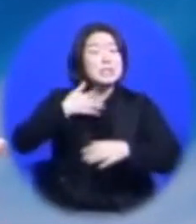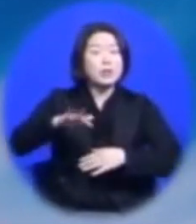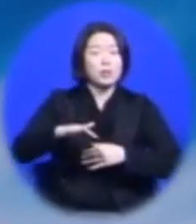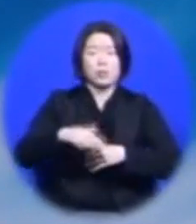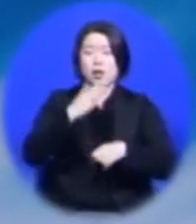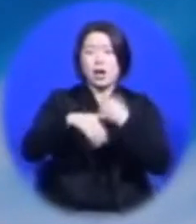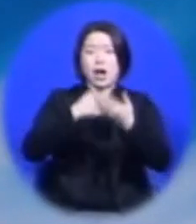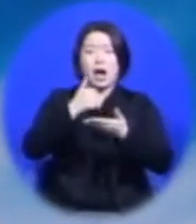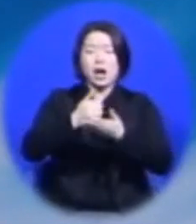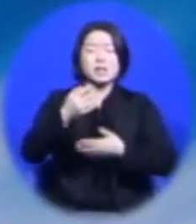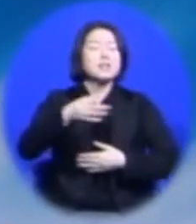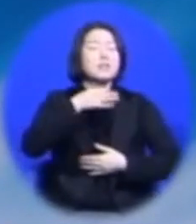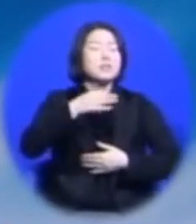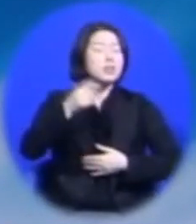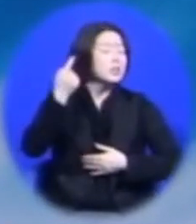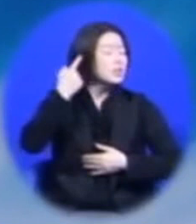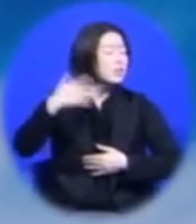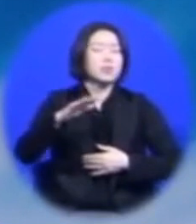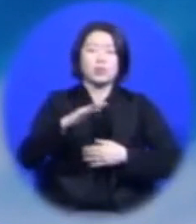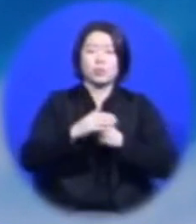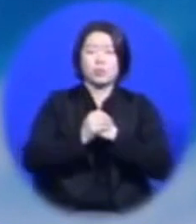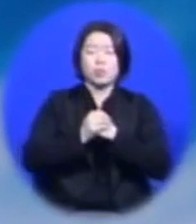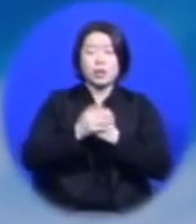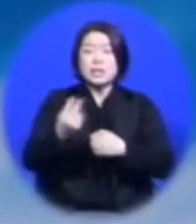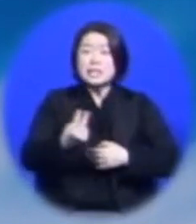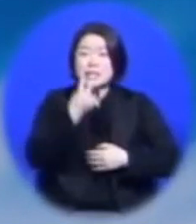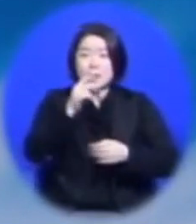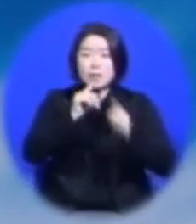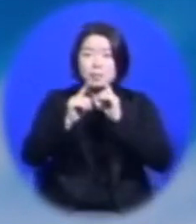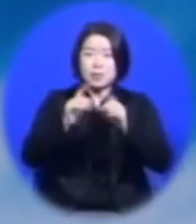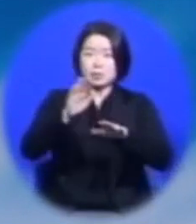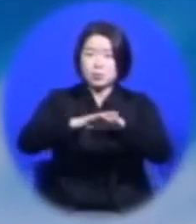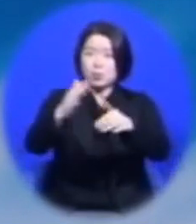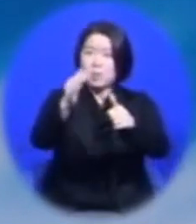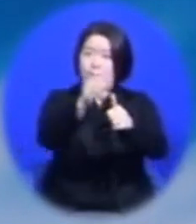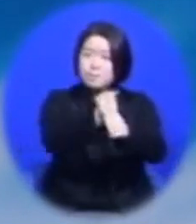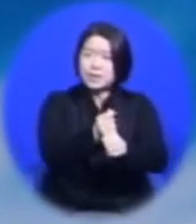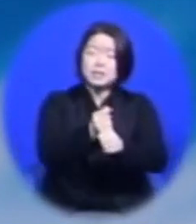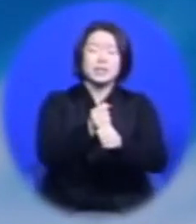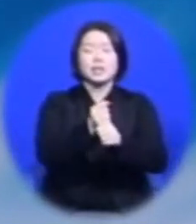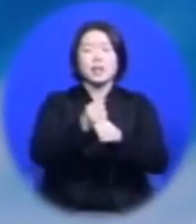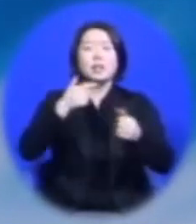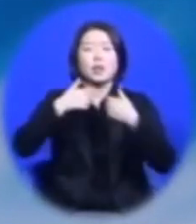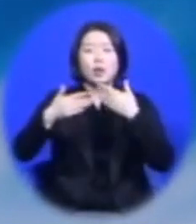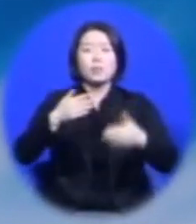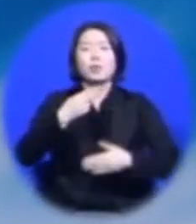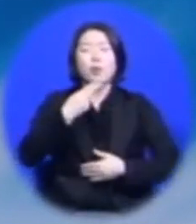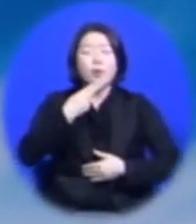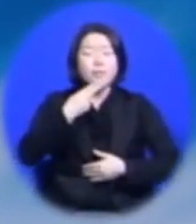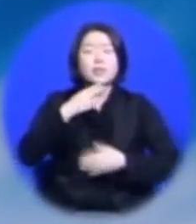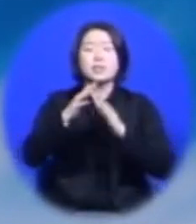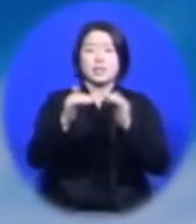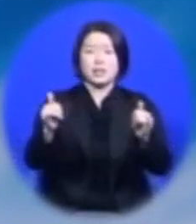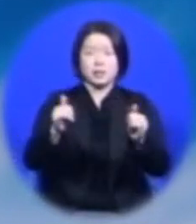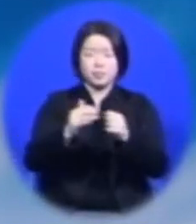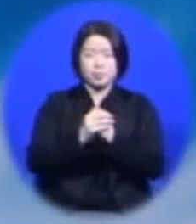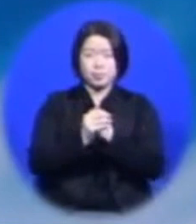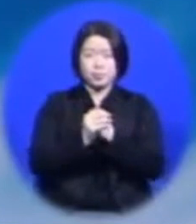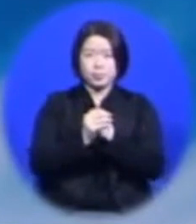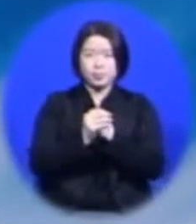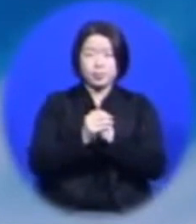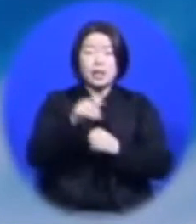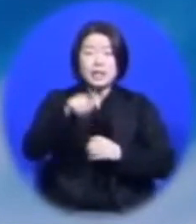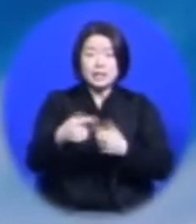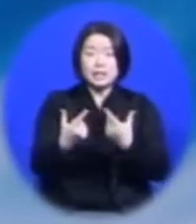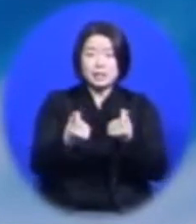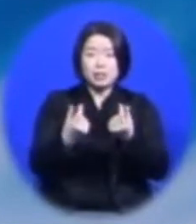하나님의 음성을 들은 일도 없고 생명의 말씀을 손으로 만진 체험도 한 적이 없는 사람,